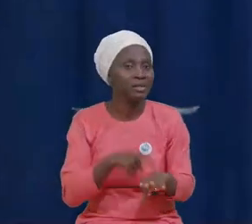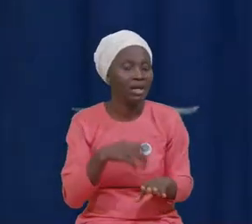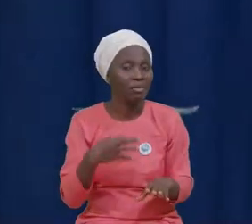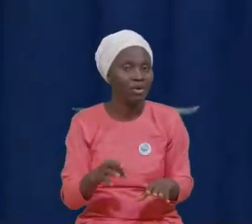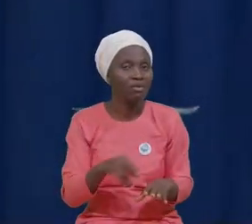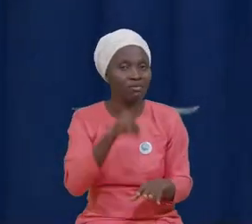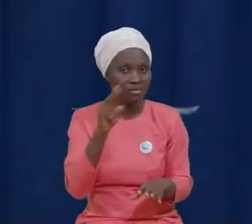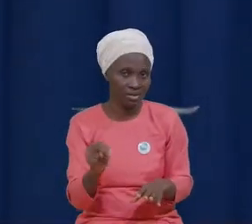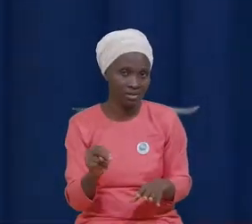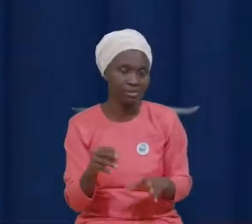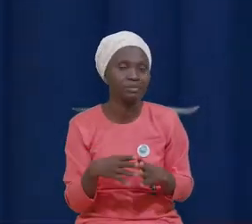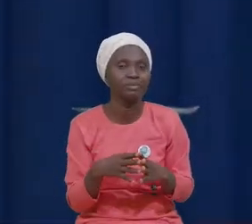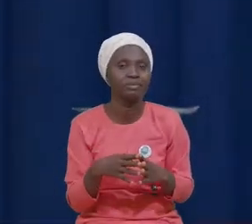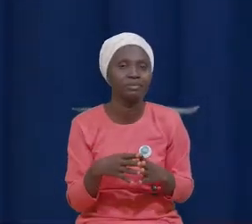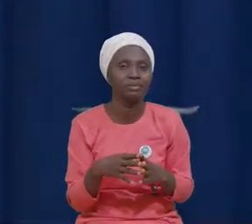les besoins.